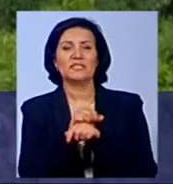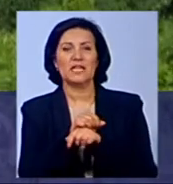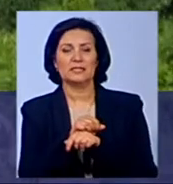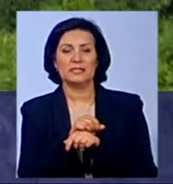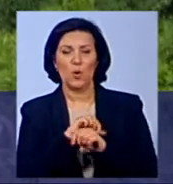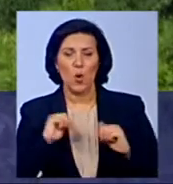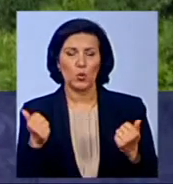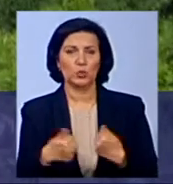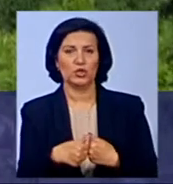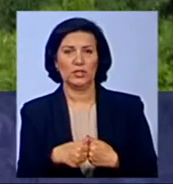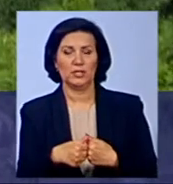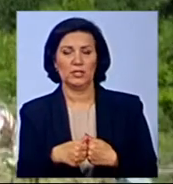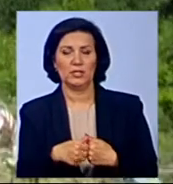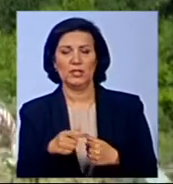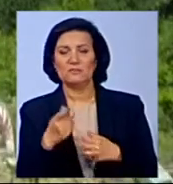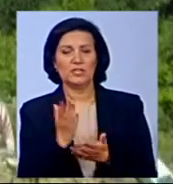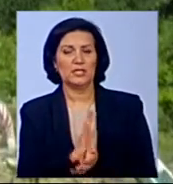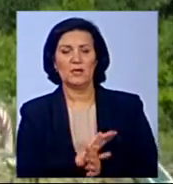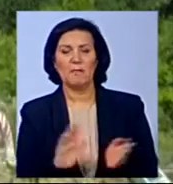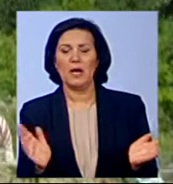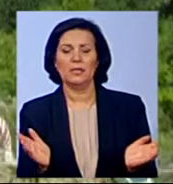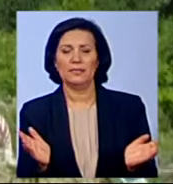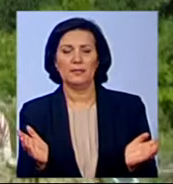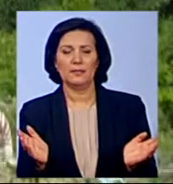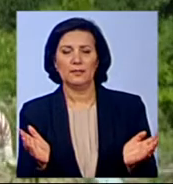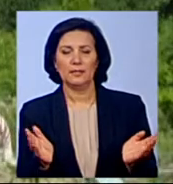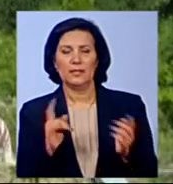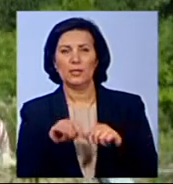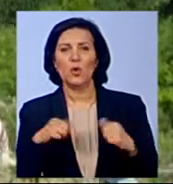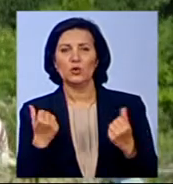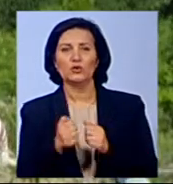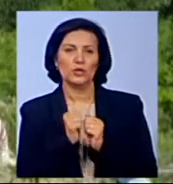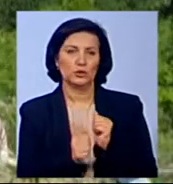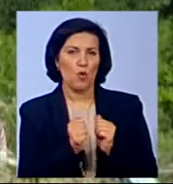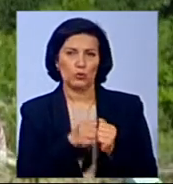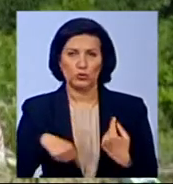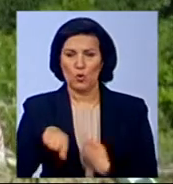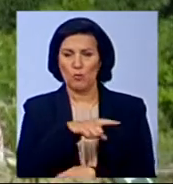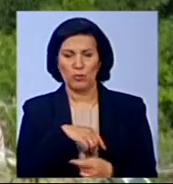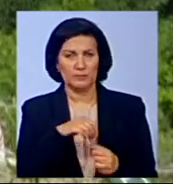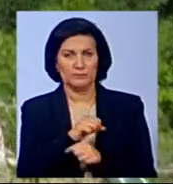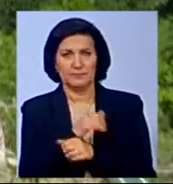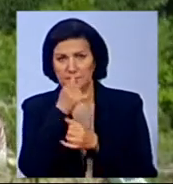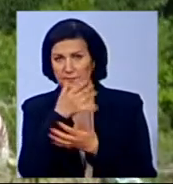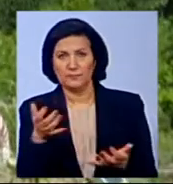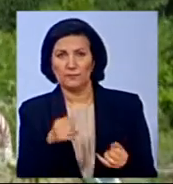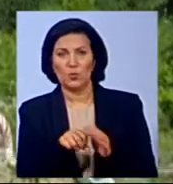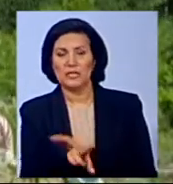їх окружили. Так що вони вже не мали, ну, їх оточили з кожного боку, що вони не мали куди тікати.